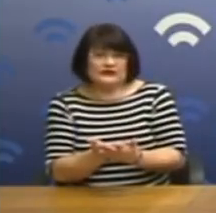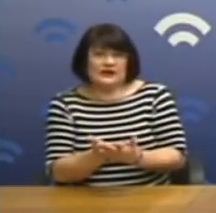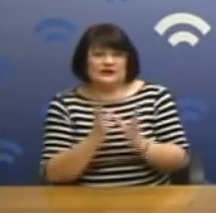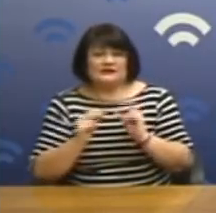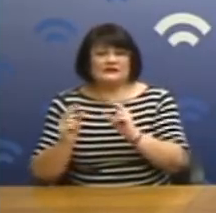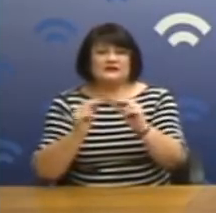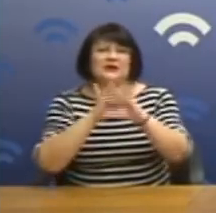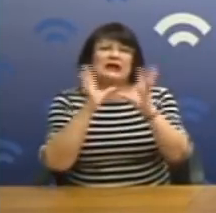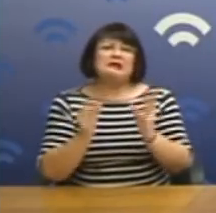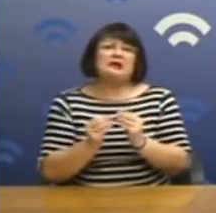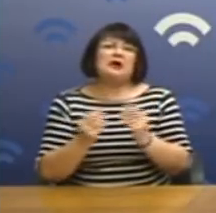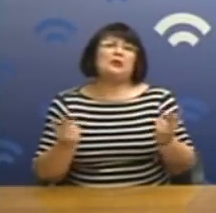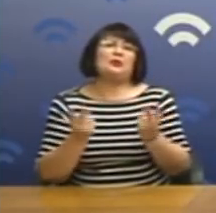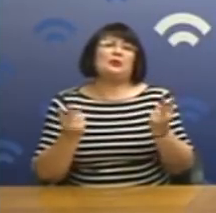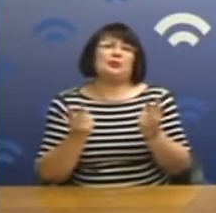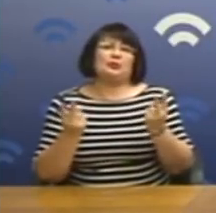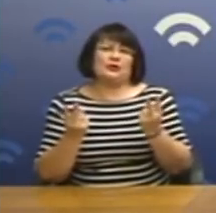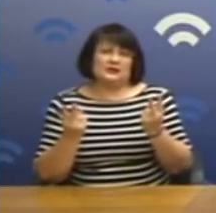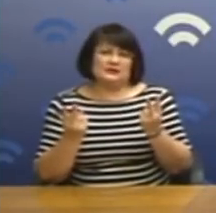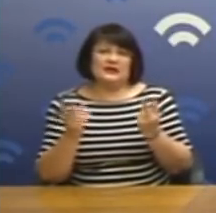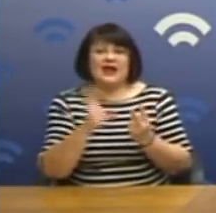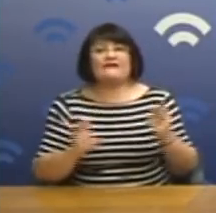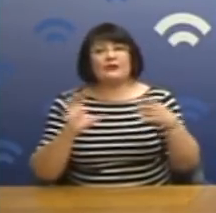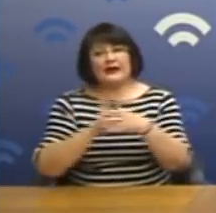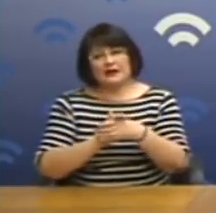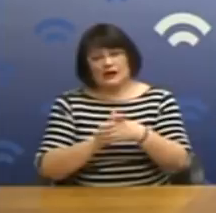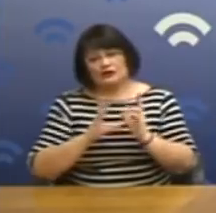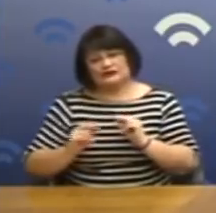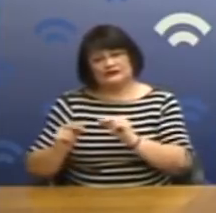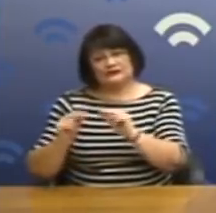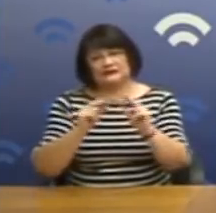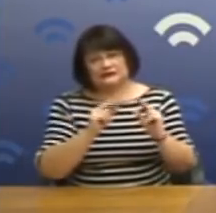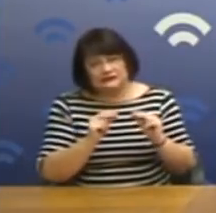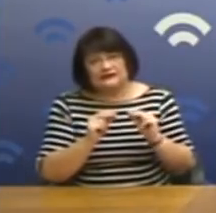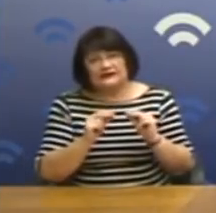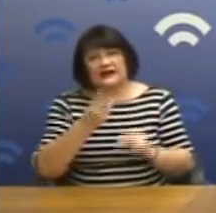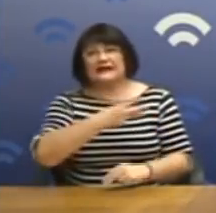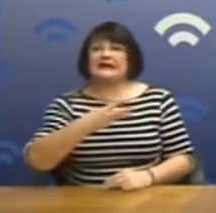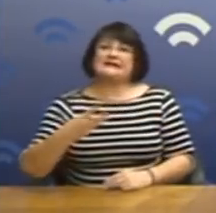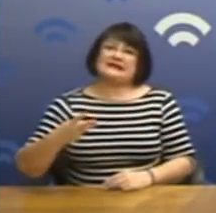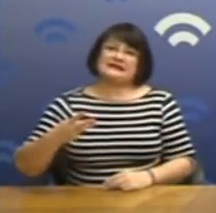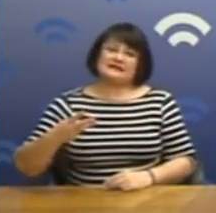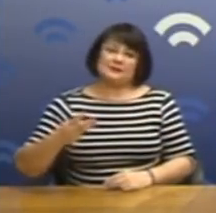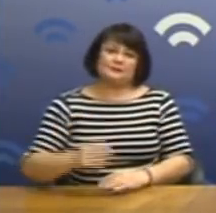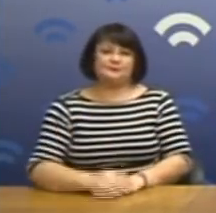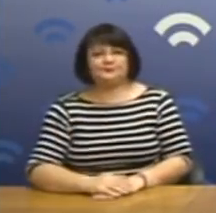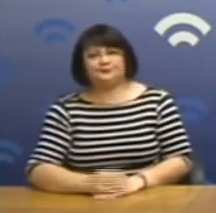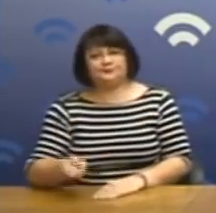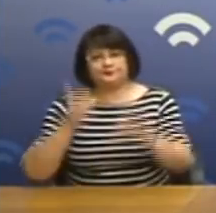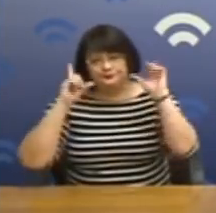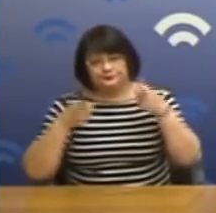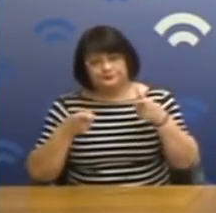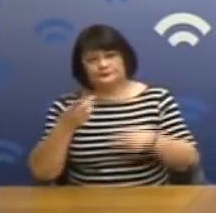συζητάτε γενικώς μέσα στα όργανα της Ευρωπαϊκής Ένωσης, τόσο εσείς όσο και ο ΣΥΡΙΖΑ. Νέα Δημοκρατία,